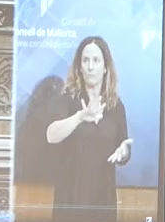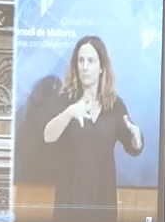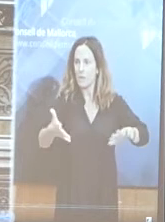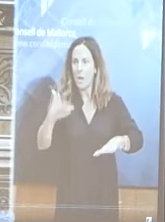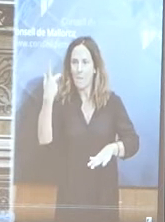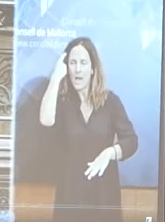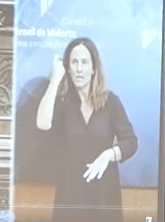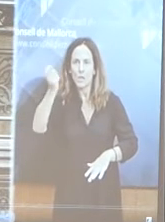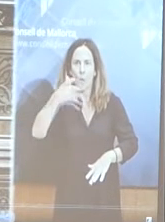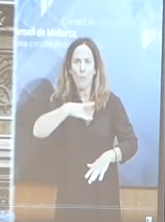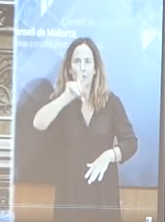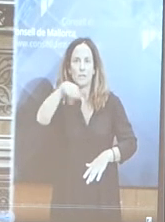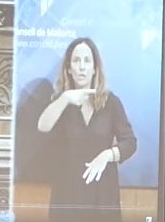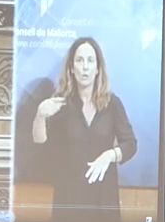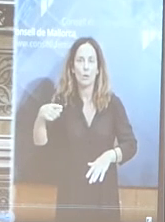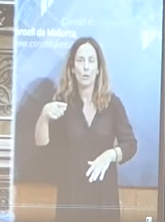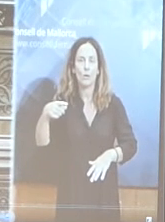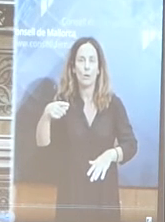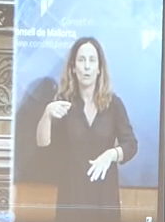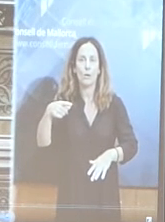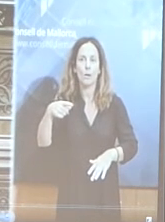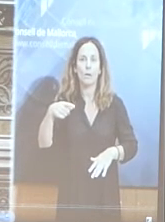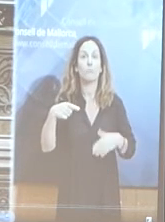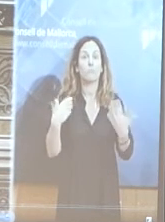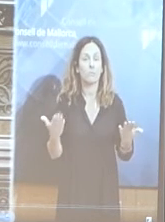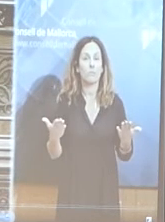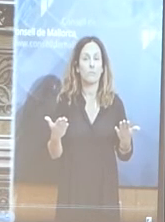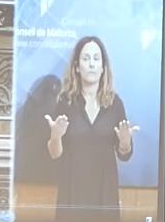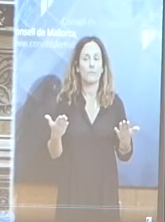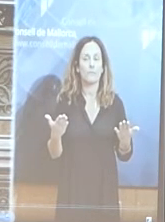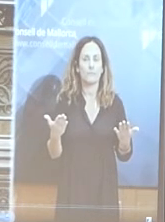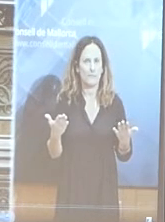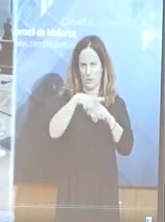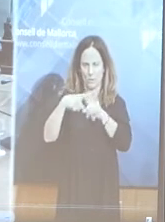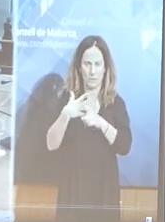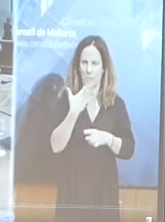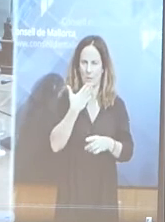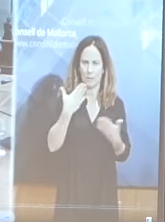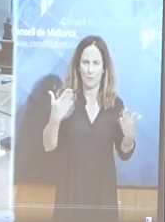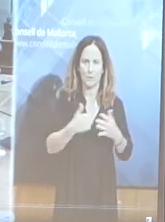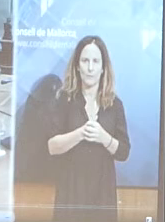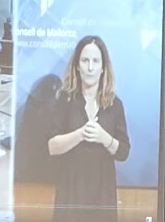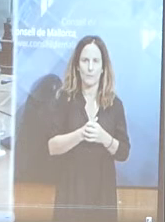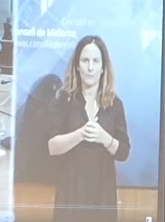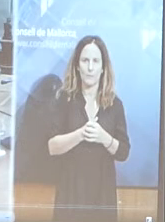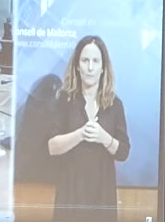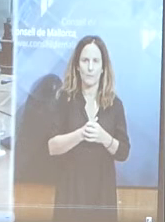tenim? I si es pregunta aquesta, es fa aquesta pregunta, no hi ha dubte que la resposta és sí, volta típica